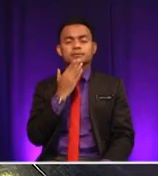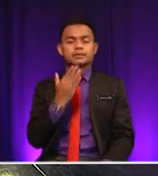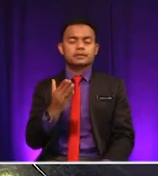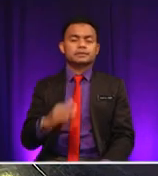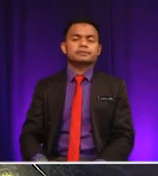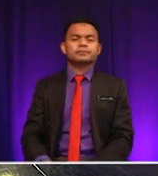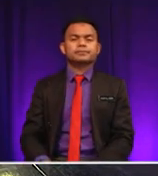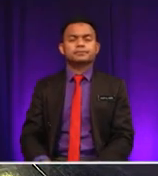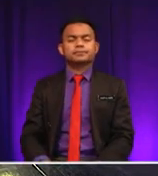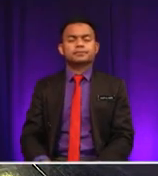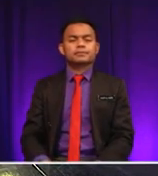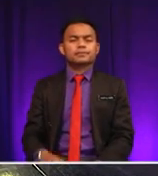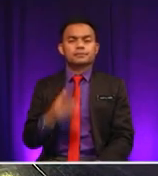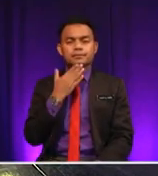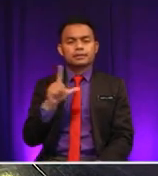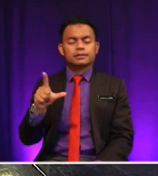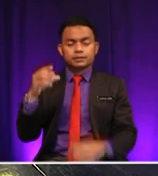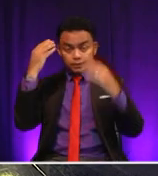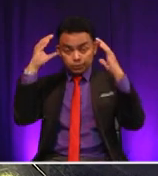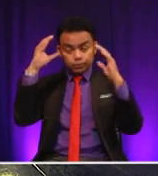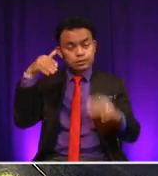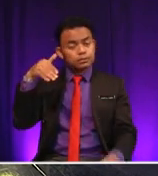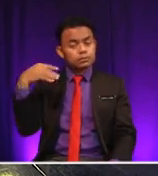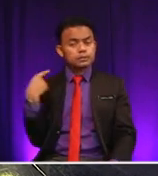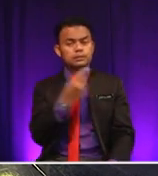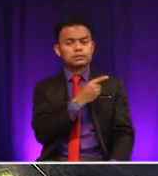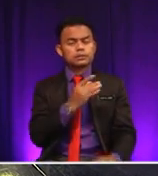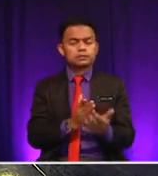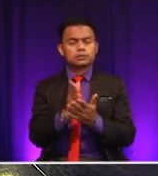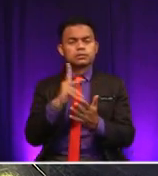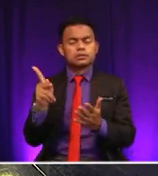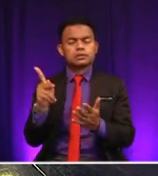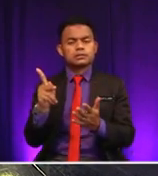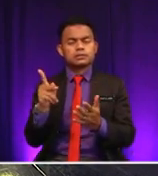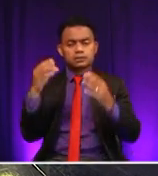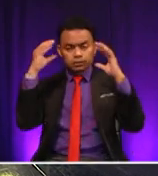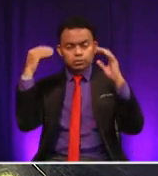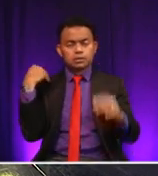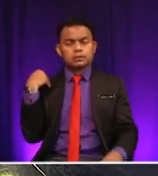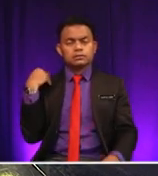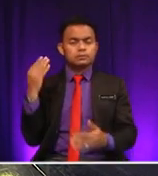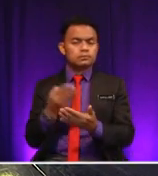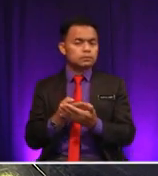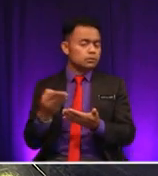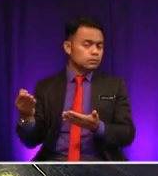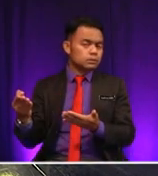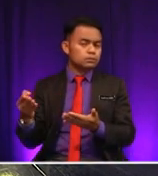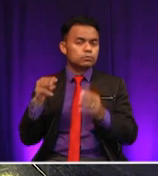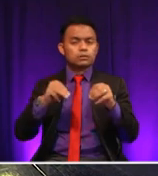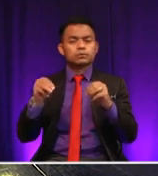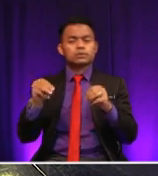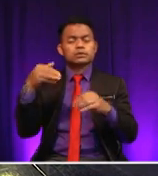ini Teruskan dengan sekarang ini berada di atas kalian